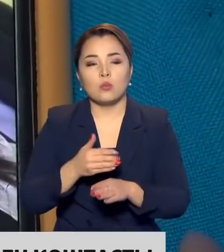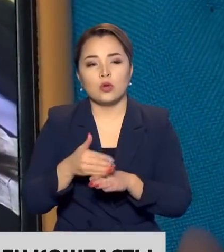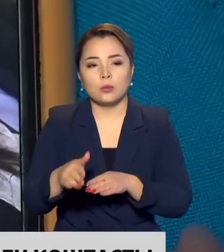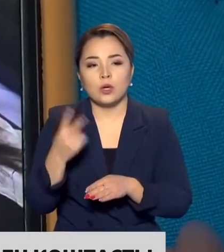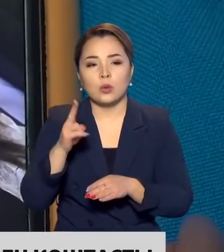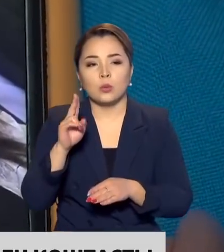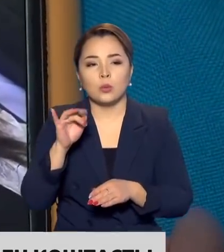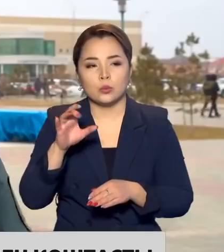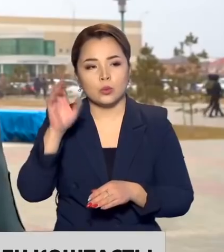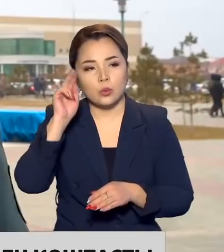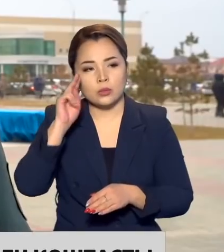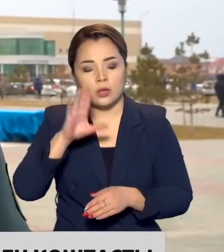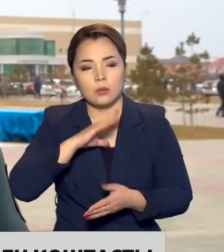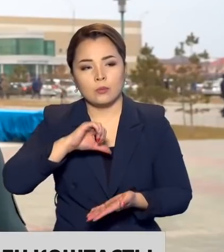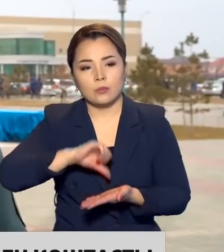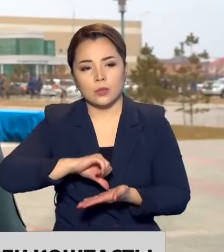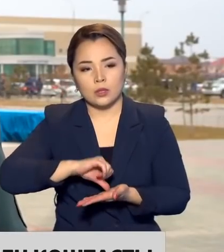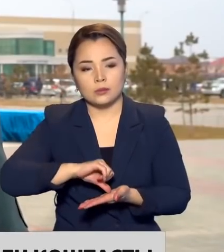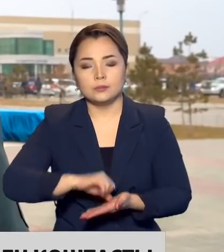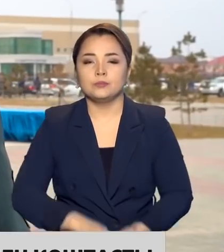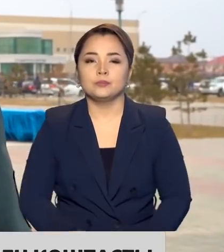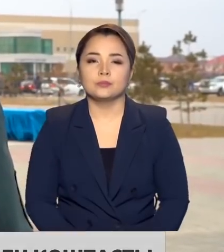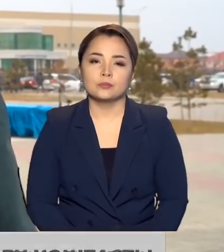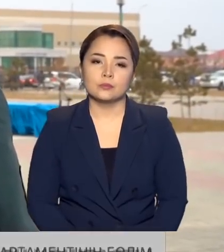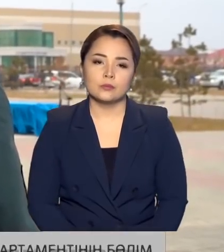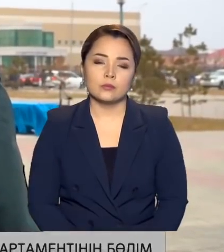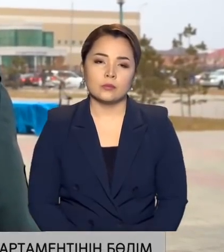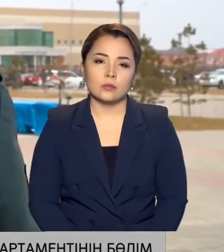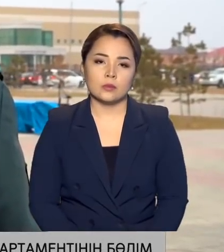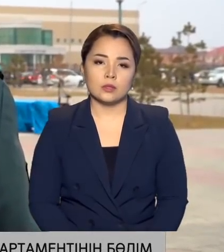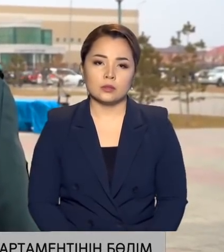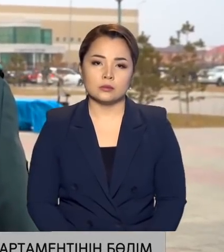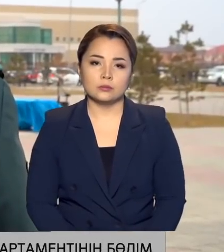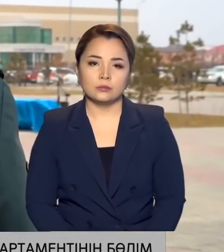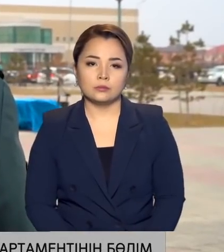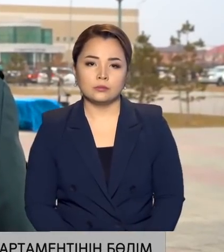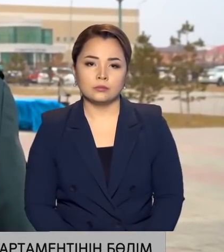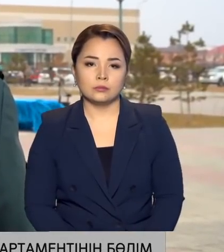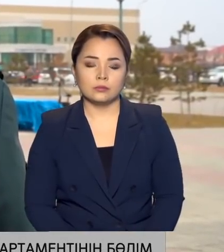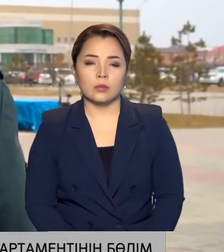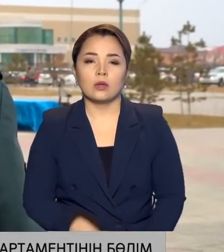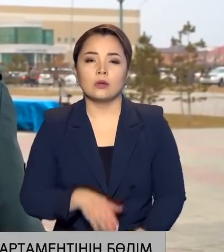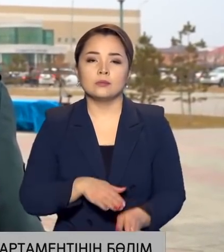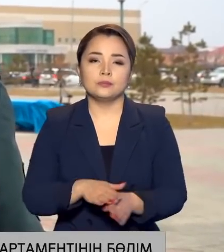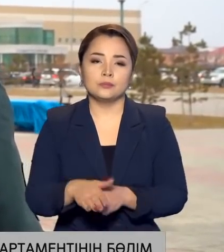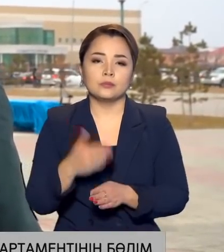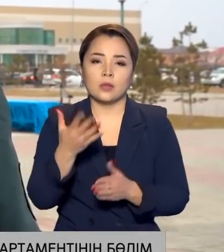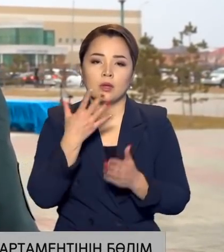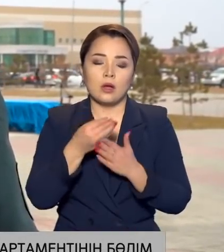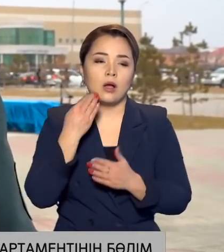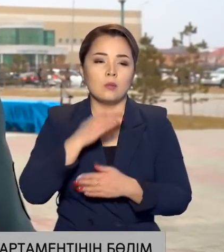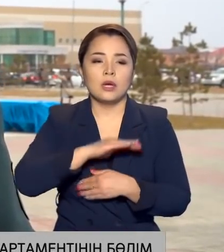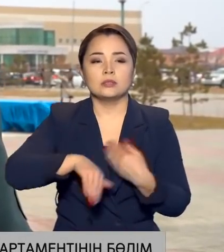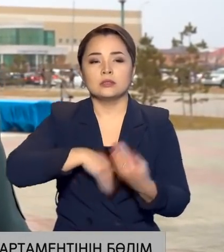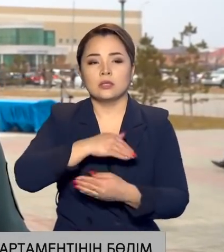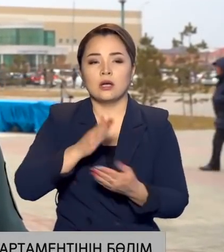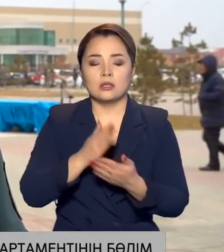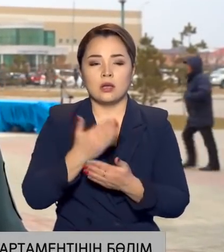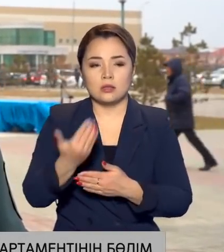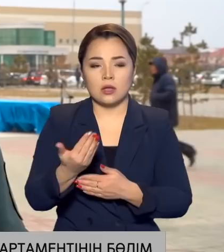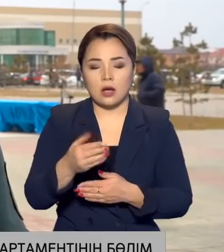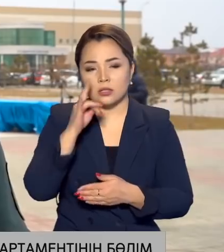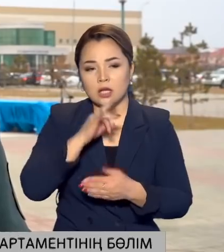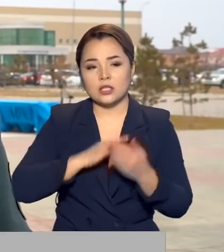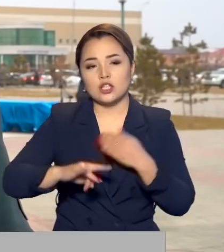бөлімінде 2-ші курста оқитын. Выполняя боевую задачу по охране Алматыда болған жаппай тәртіпсіздіктен Қазақстан